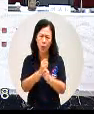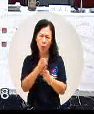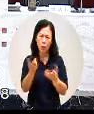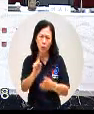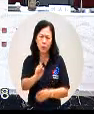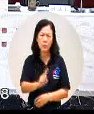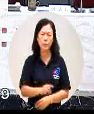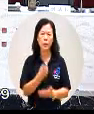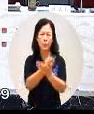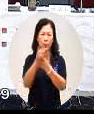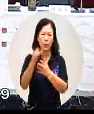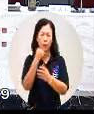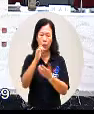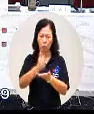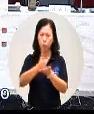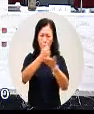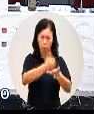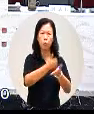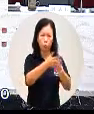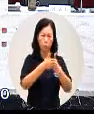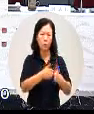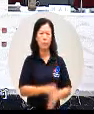哦，大家互相尊重一下啦，吼、